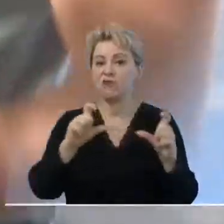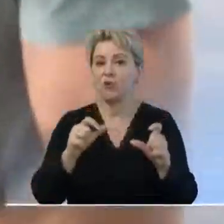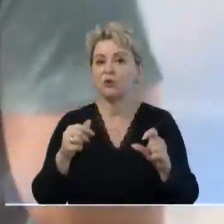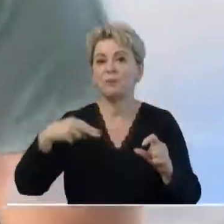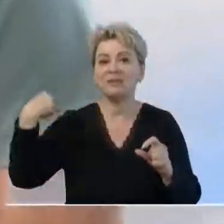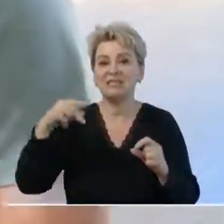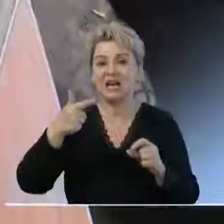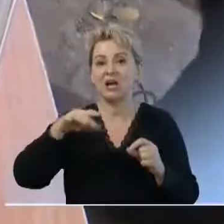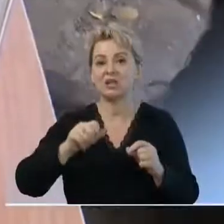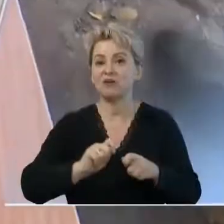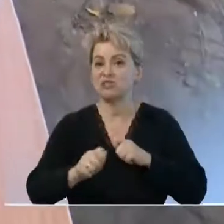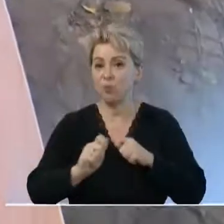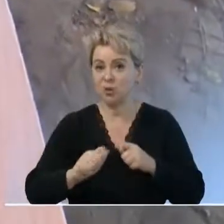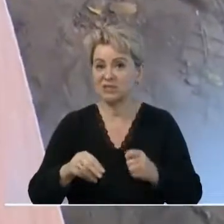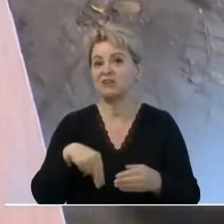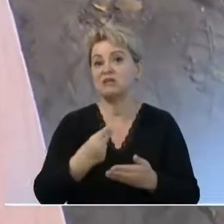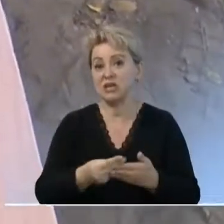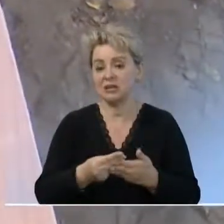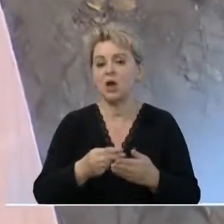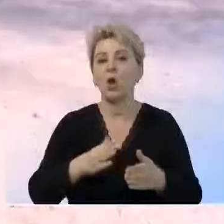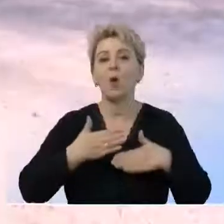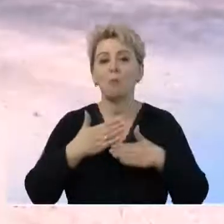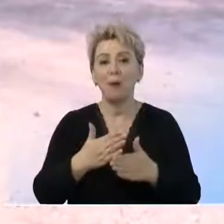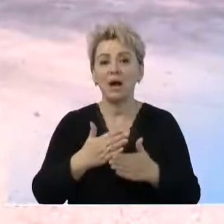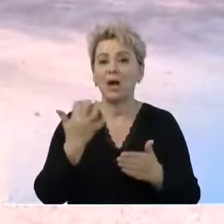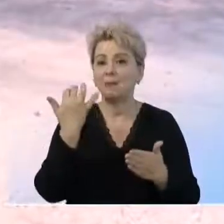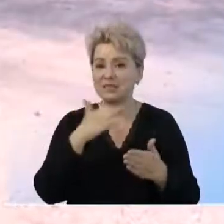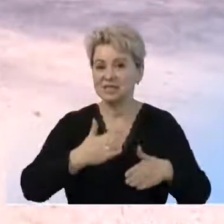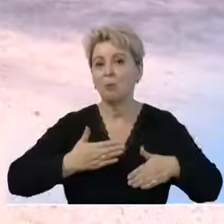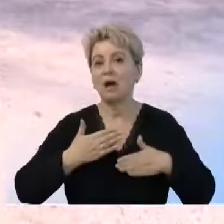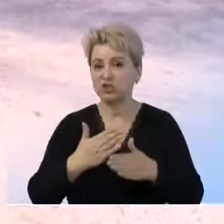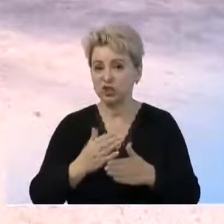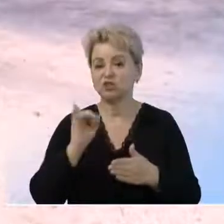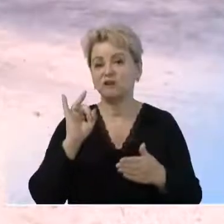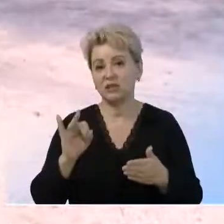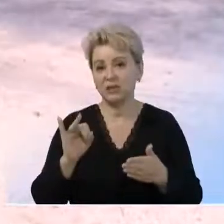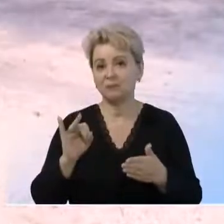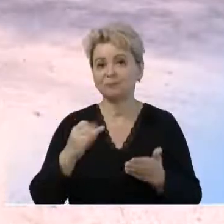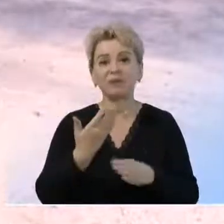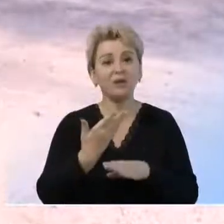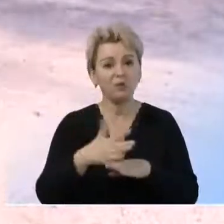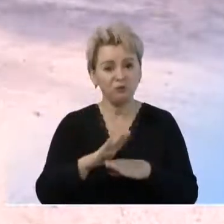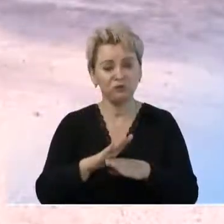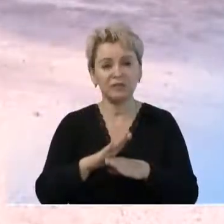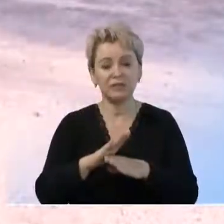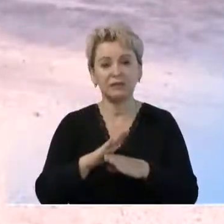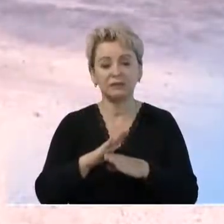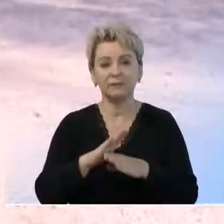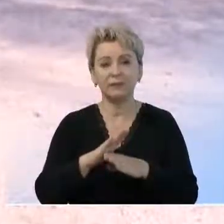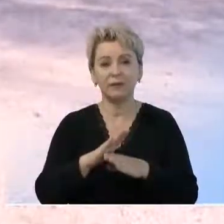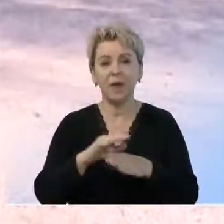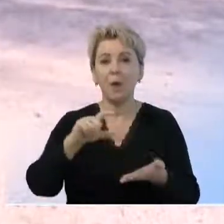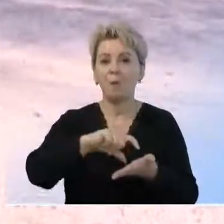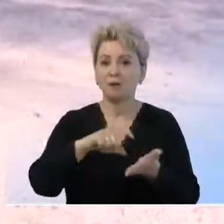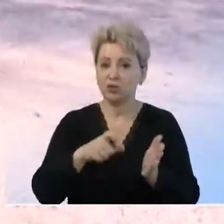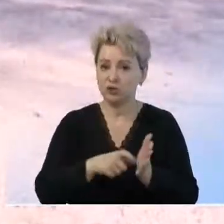грантов, спонсоры и пожертвования. Помогаю материально, поддерживаю и выделила там и